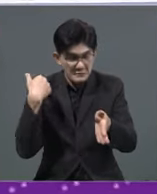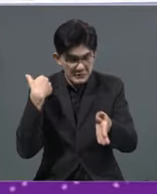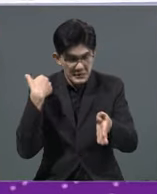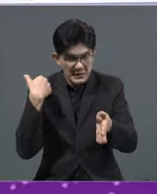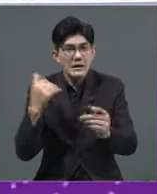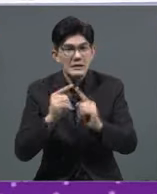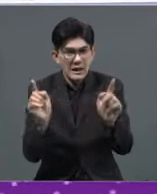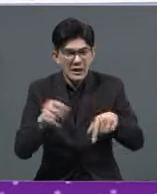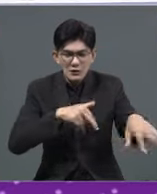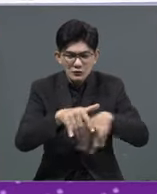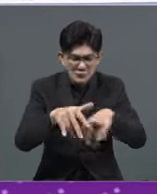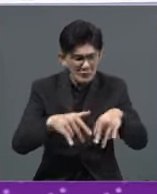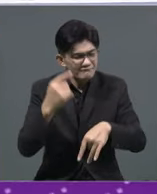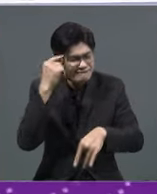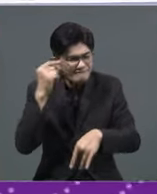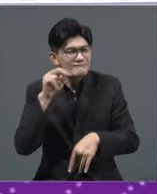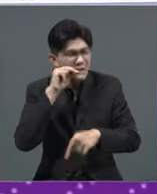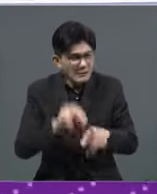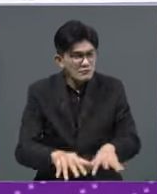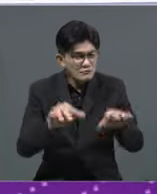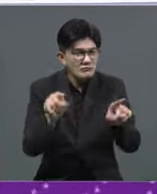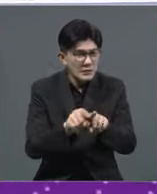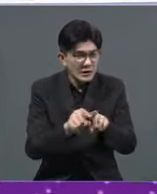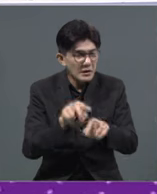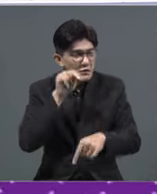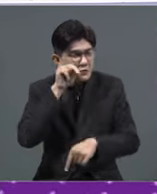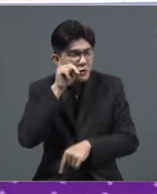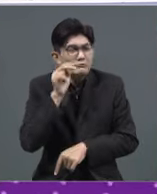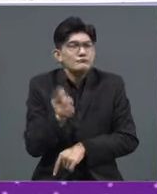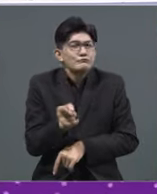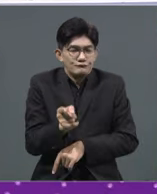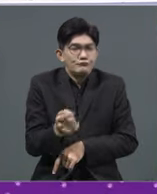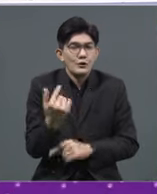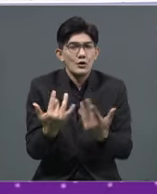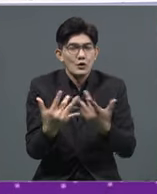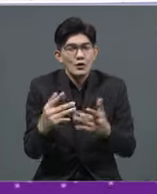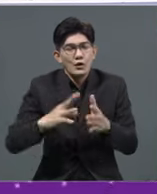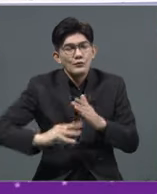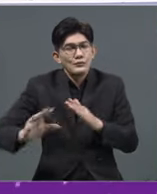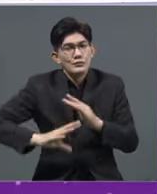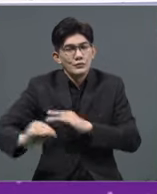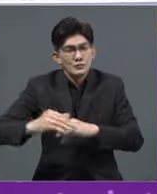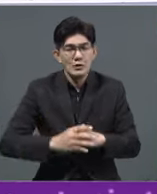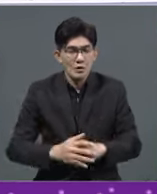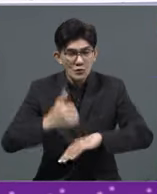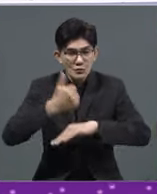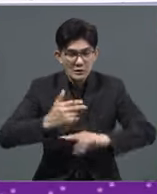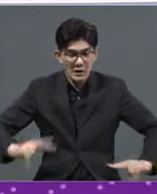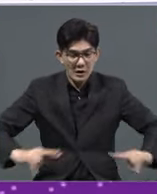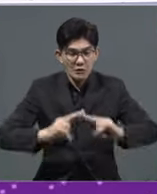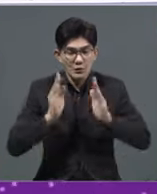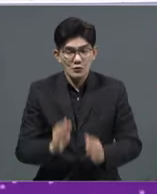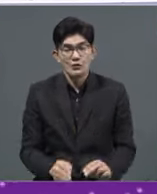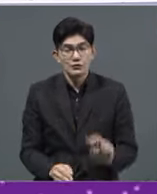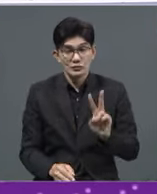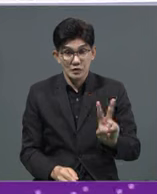ก็ยังมีบางชุมชนที่ยังถูกน้ำเป็นลักษณะท่วมขังรอระบายฮะวันนี้ทางด้านรัฐมนตรี2ท่านเลยนะครับก็เลยลงพื้นที่ไป